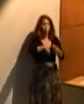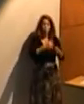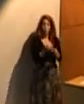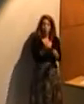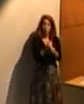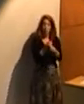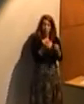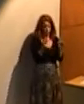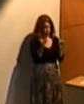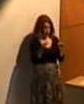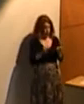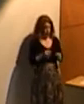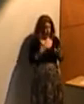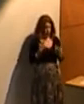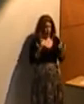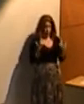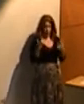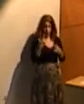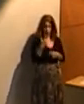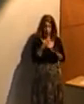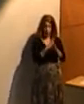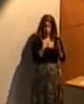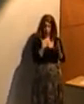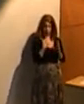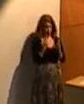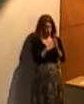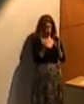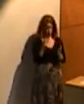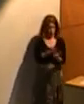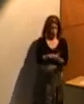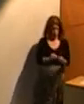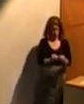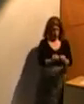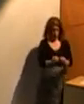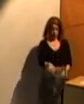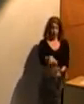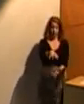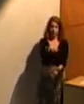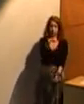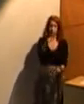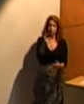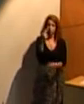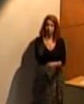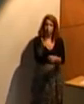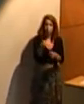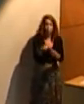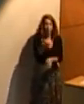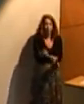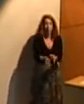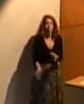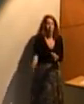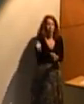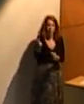image comme je le veux à mon image à ma ressemblance dire c'est moi qui finalement détermine le commencement d'une lignée